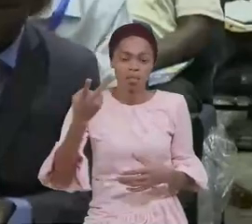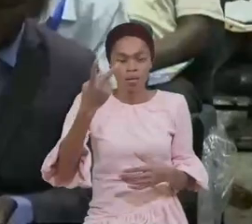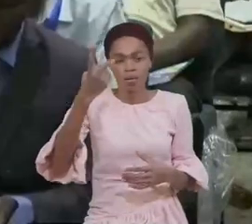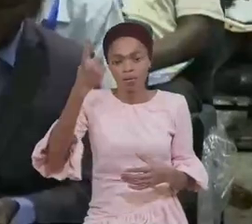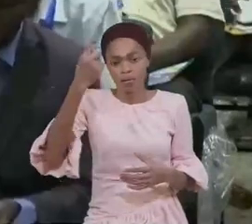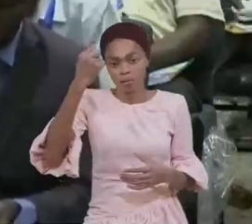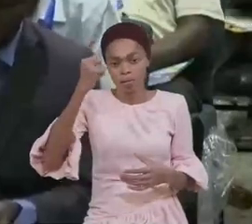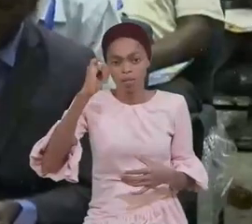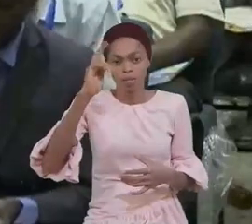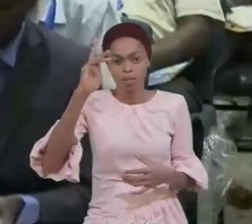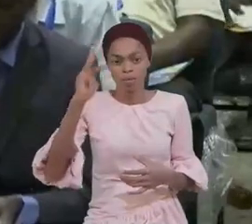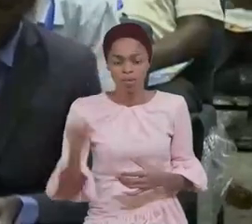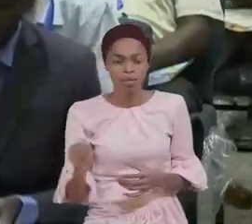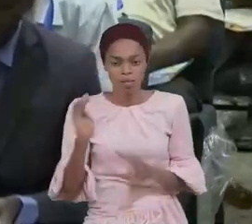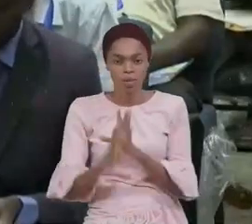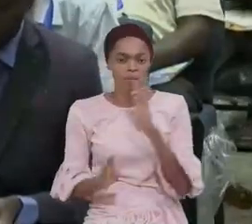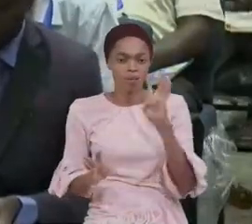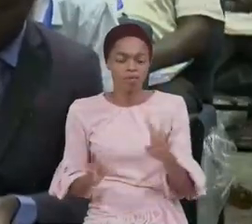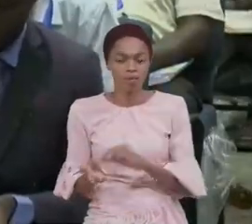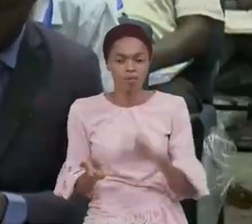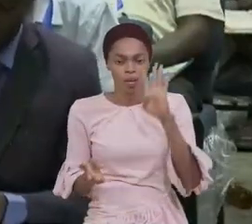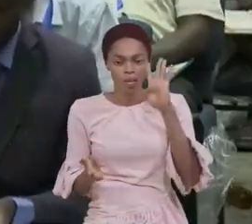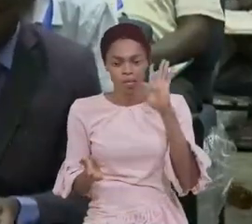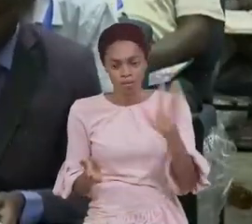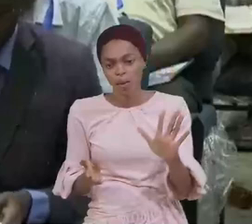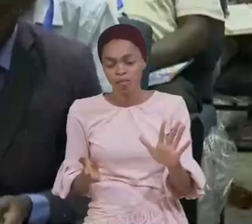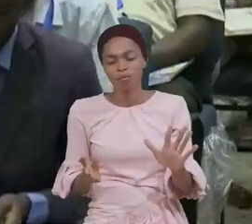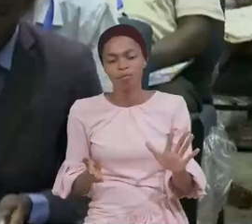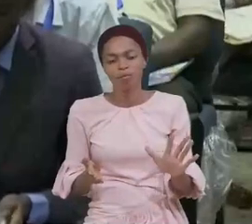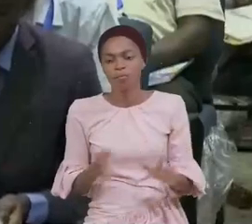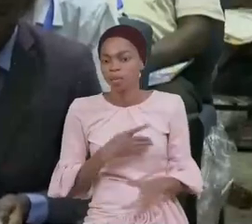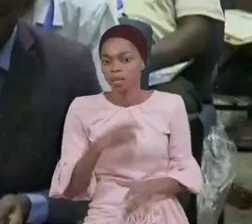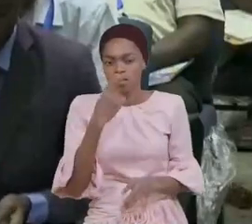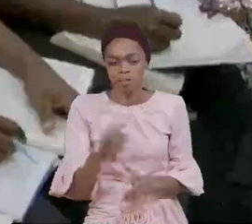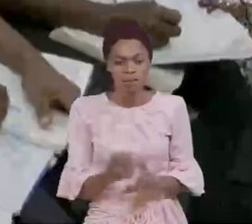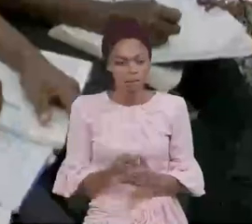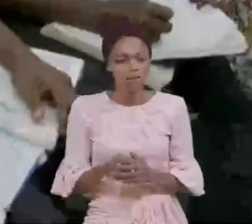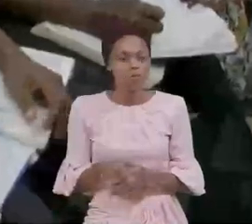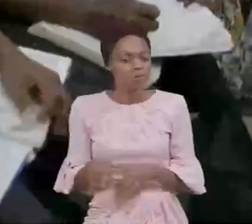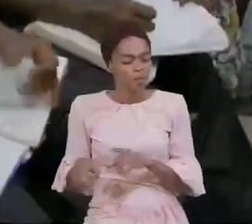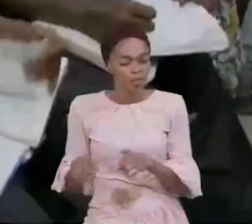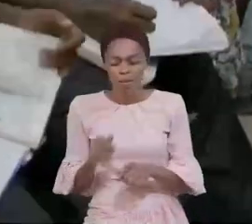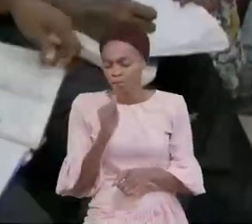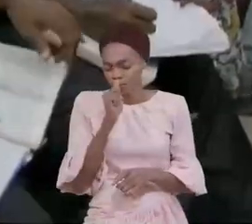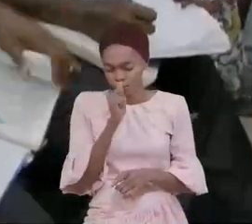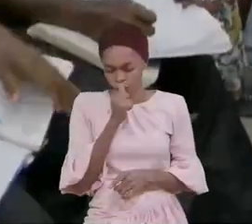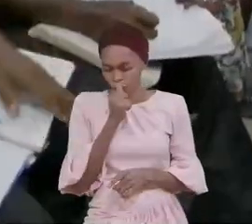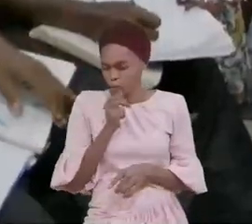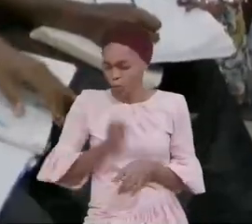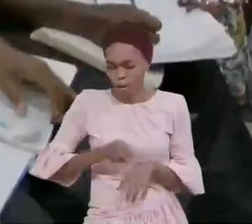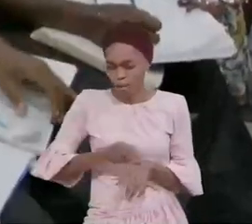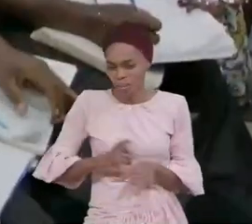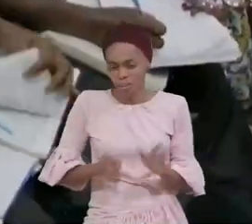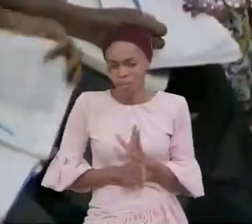Deuxième Timothée 4, 5. Deuxième Timothée 4, 5.